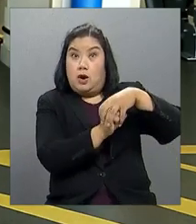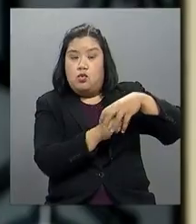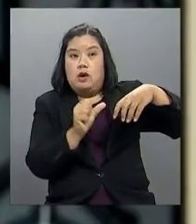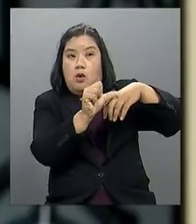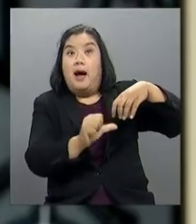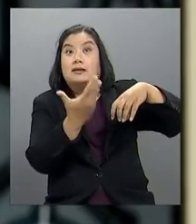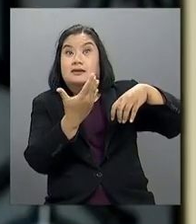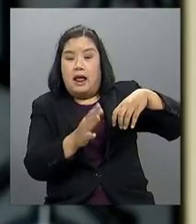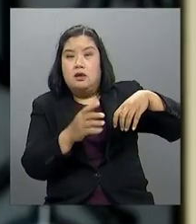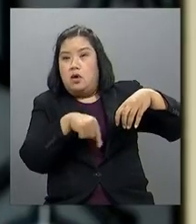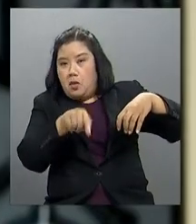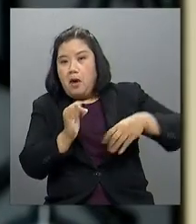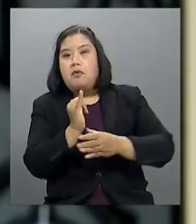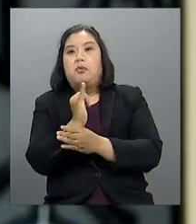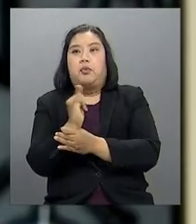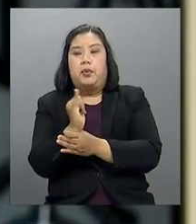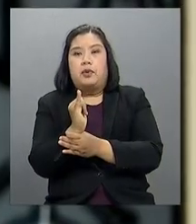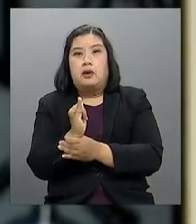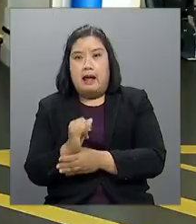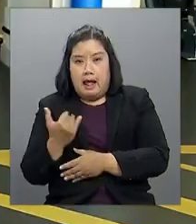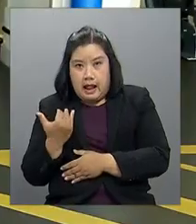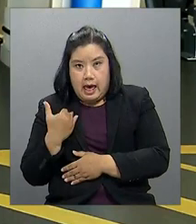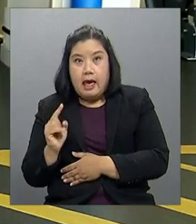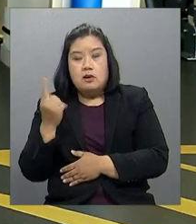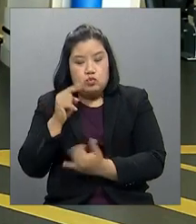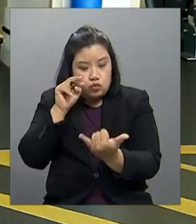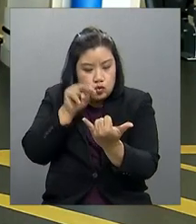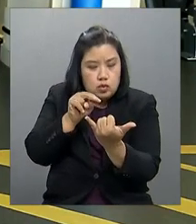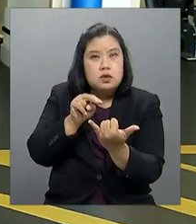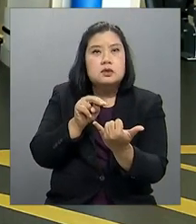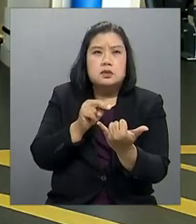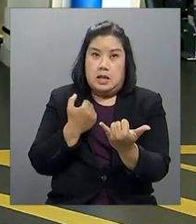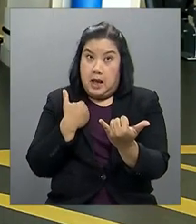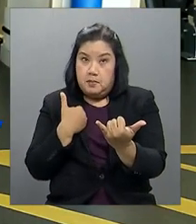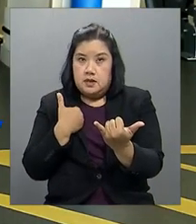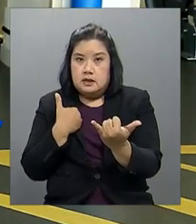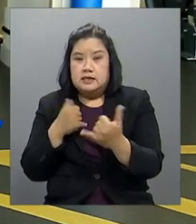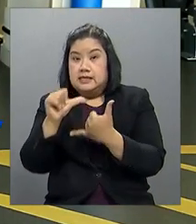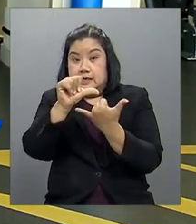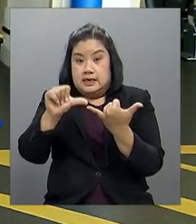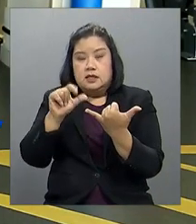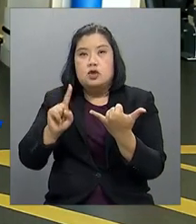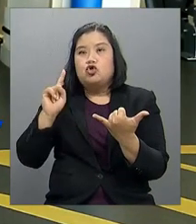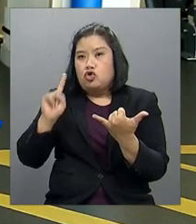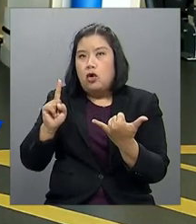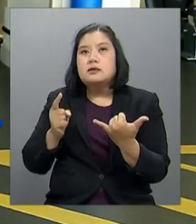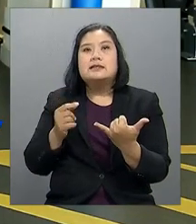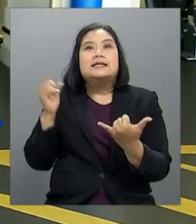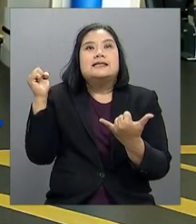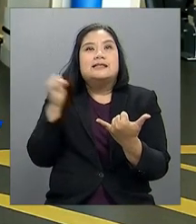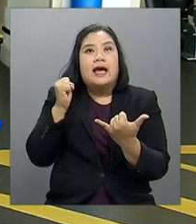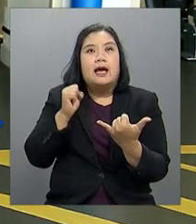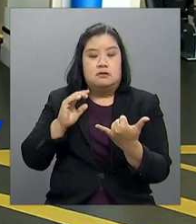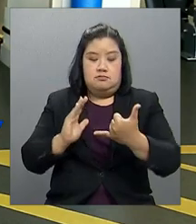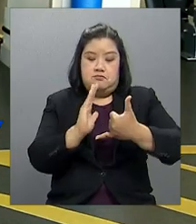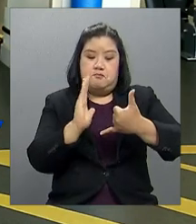ข้ามาดูตัวแผลก่อนถ้าเสพเยอะเราจะต้องประคบเย็นนะคะคืออย่างที่บอกแผลผ่าตัดจะอยู่ทางด้านหน้าตรงนี้จะยาวๆประมาณนี้เลย